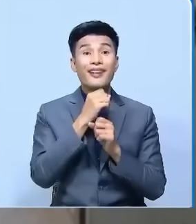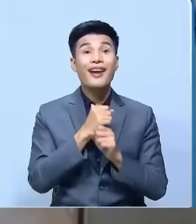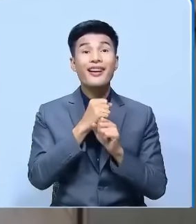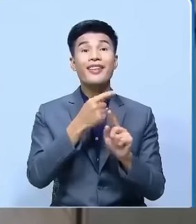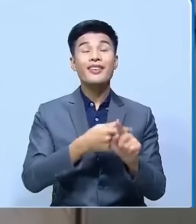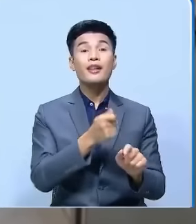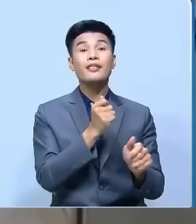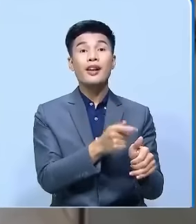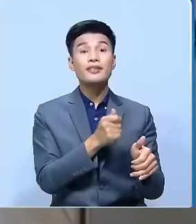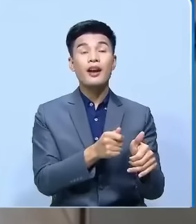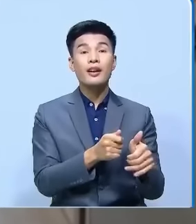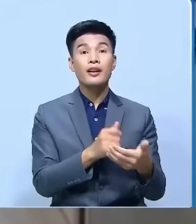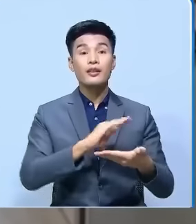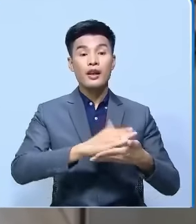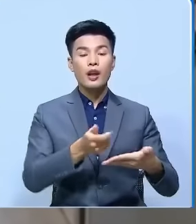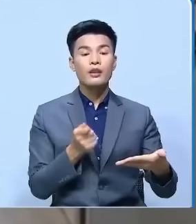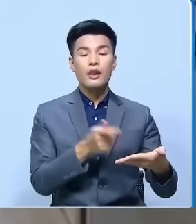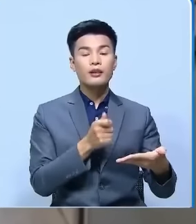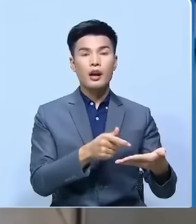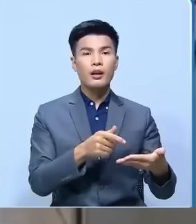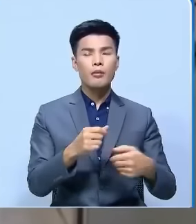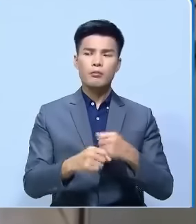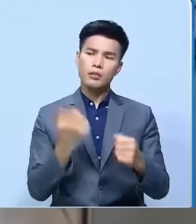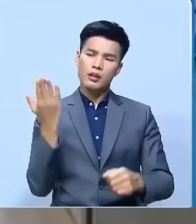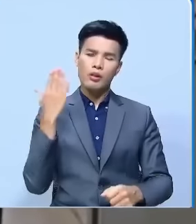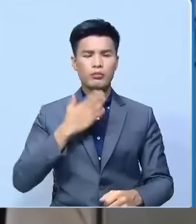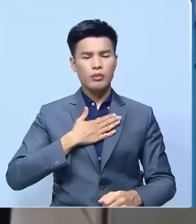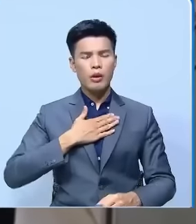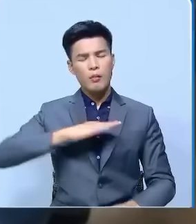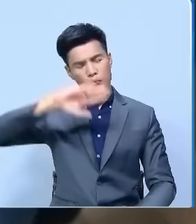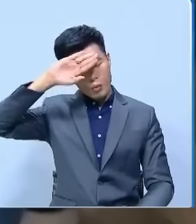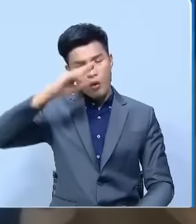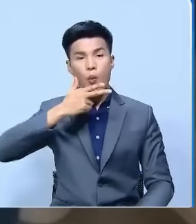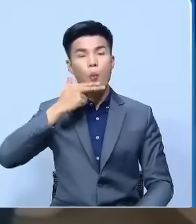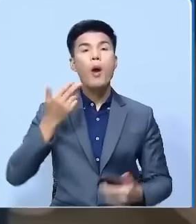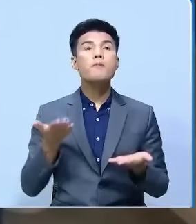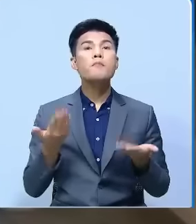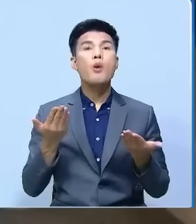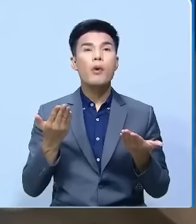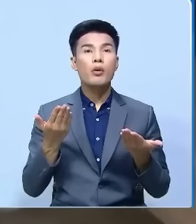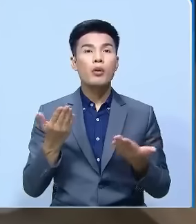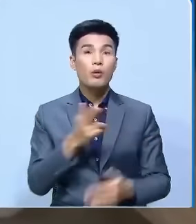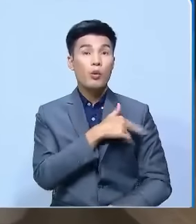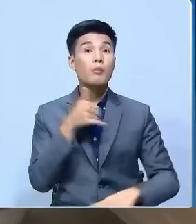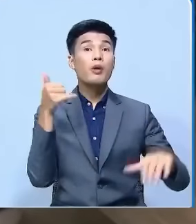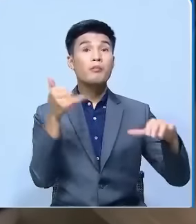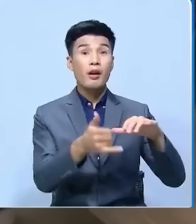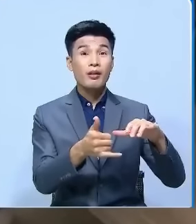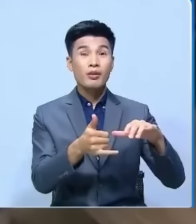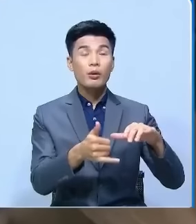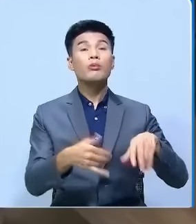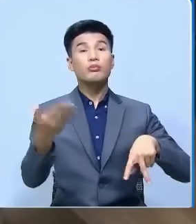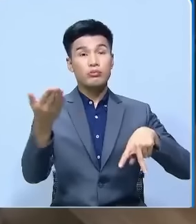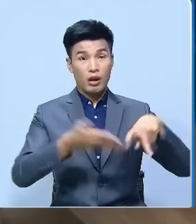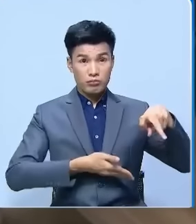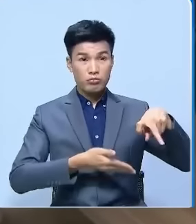บัญชีนี้ด้วยและที่สำคัญปลายปีที่แล้วคุณยายเล่าว่าคุณยายป่วยเป็นโรคเบาหวานก็เข้ารักสาตัวที่โรงพยาบาลคุณยายถูกตัดขา